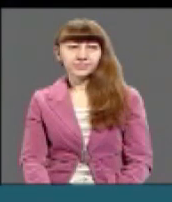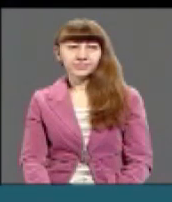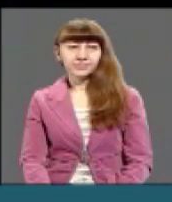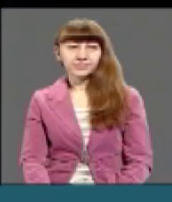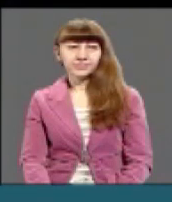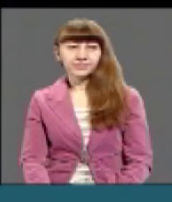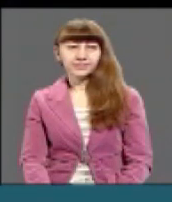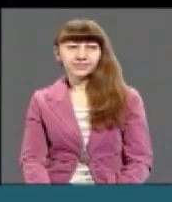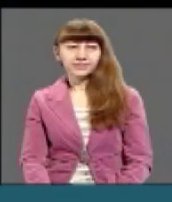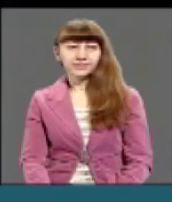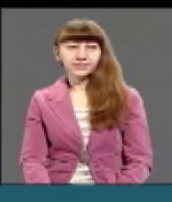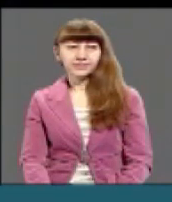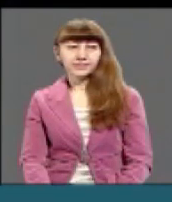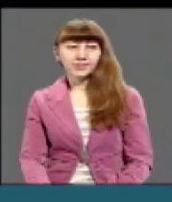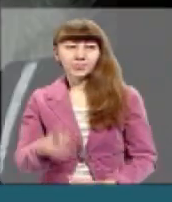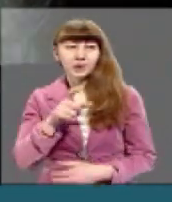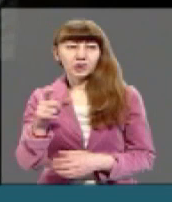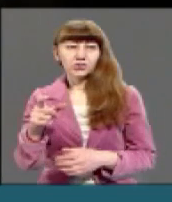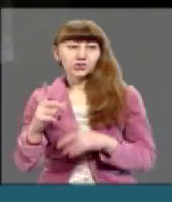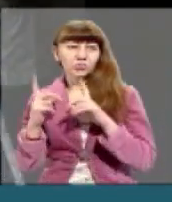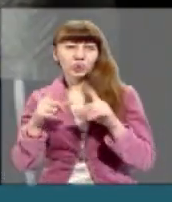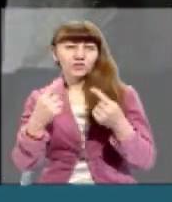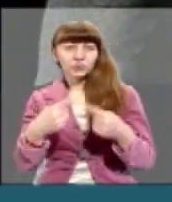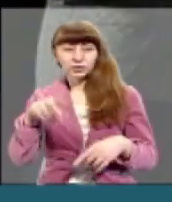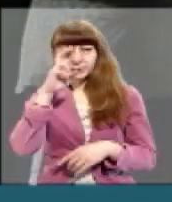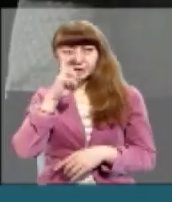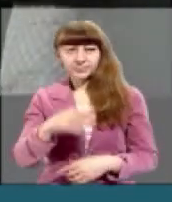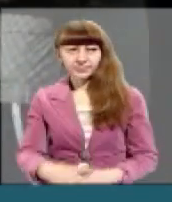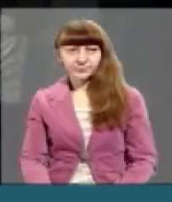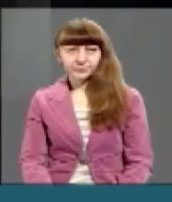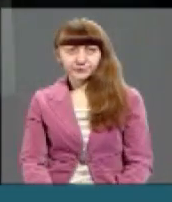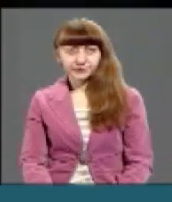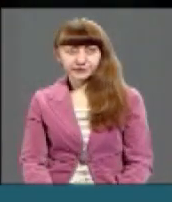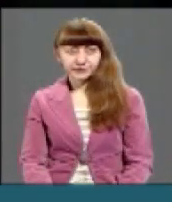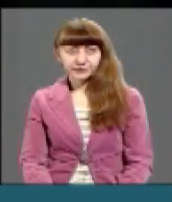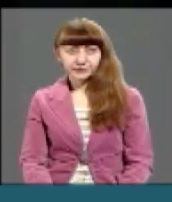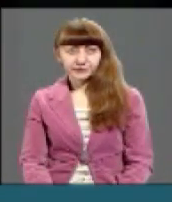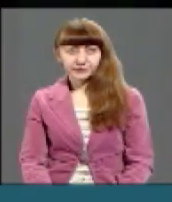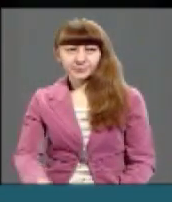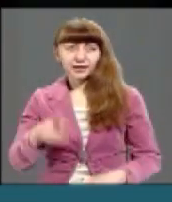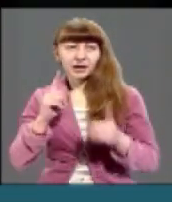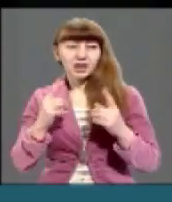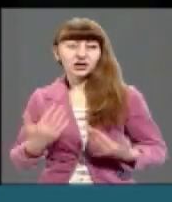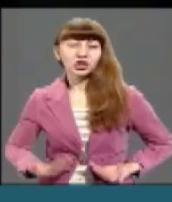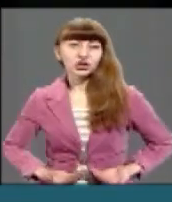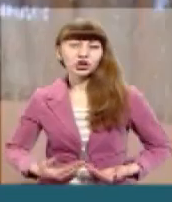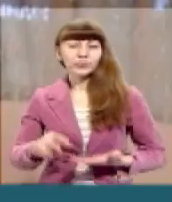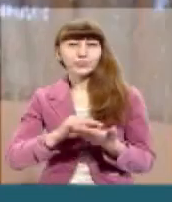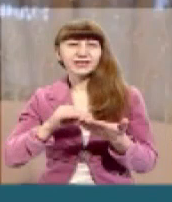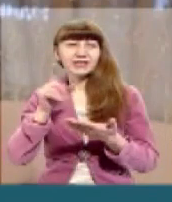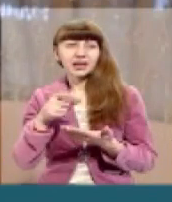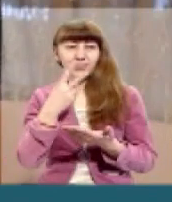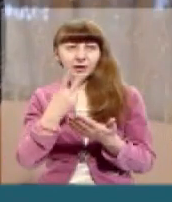негізделді. Театрдағы жылдың алғашқы шымылдығы «Темные аллеи» қойылымымен түрілді. Бұл шығарма орыс классигінің үздік туындыларының